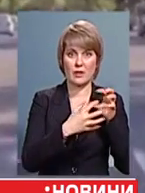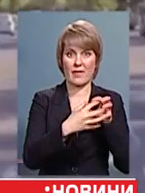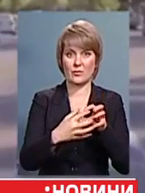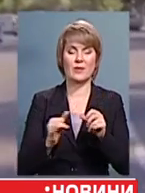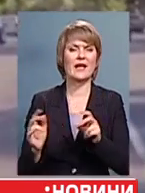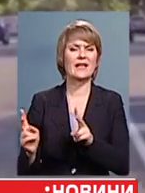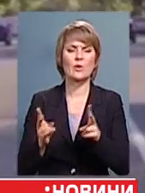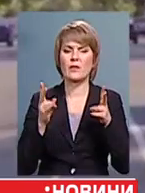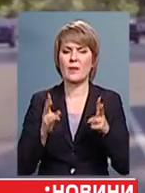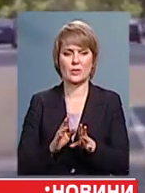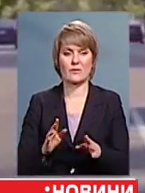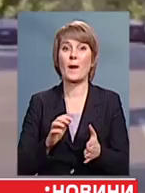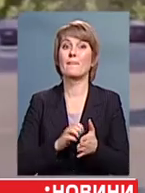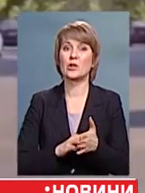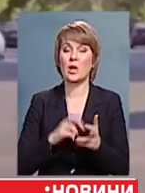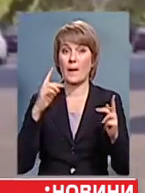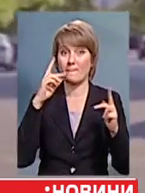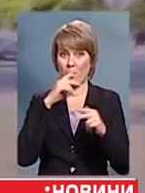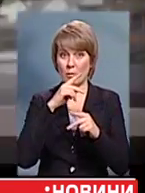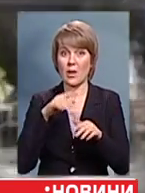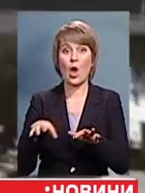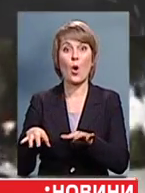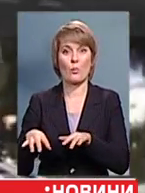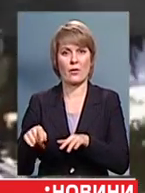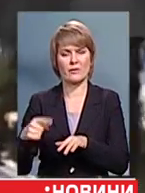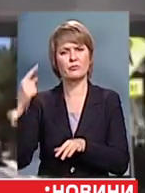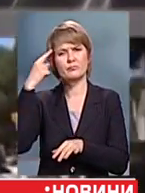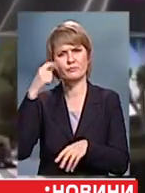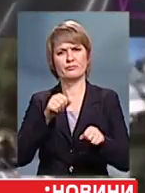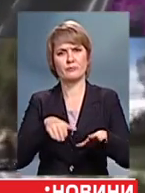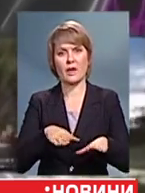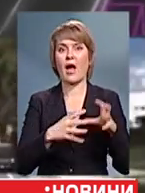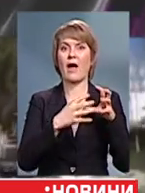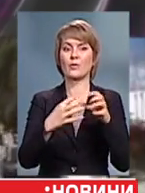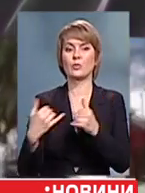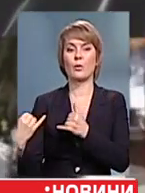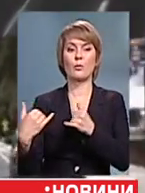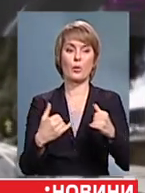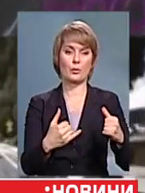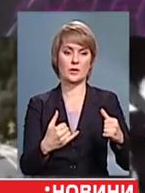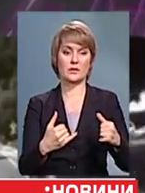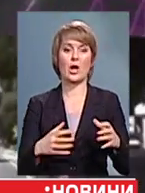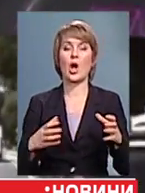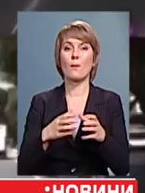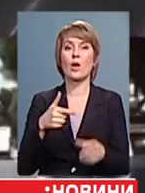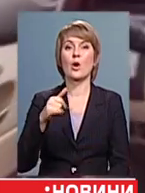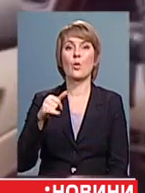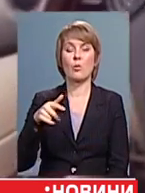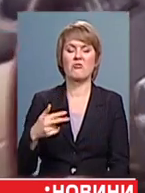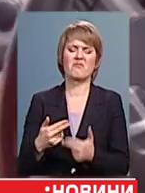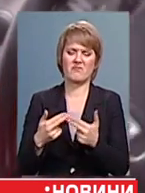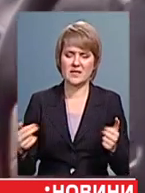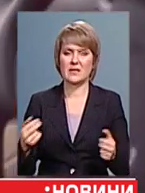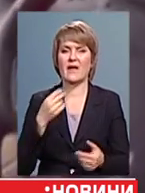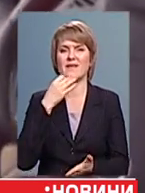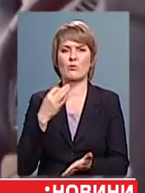постраждав. Причина аварії – помилка бортового комп'ютера. Програма вирішила, що автобус пропустить машину. Компанія Google визнала